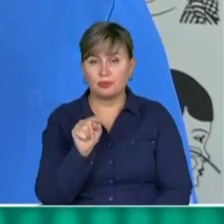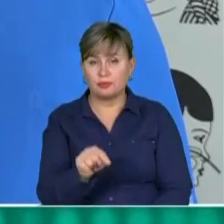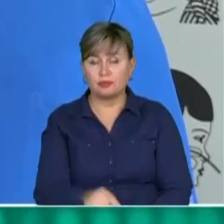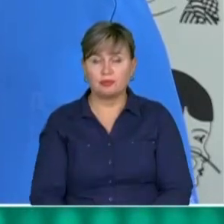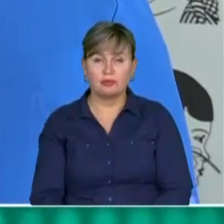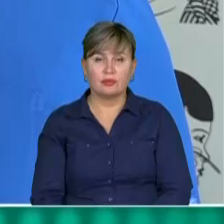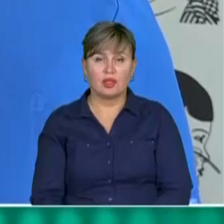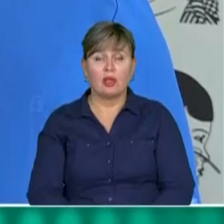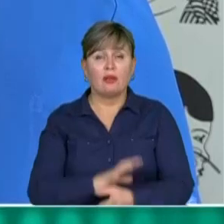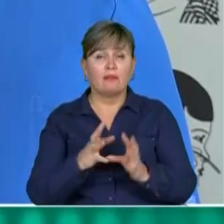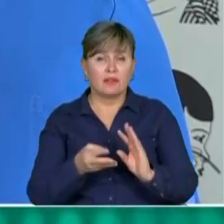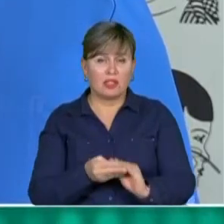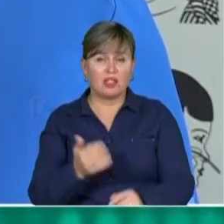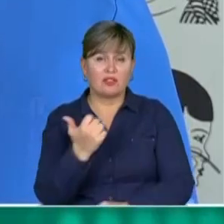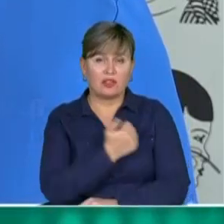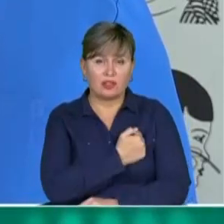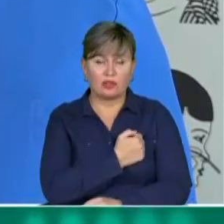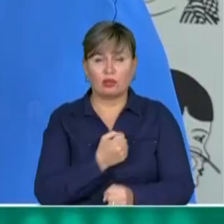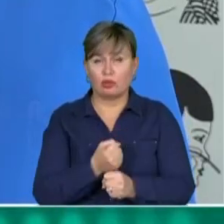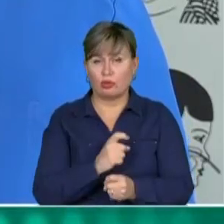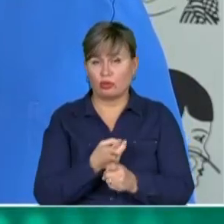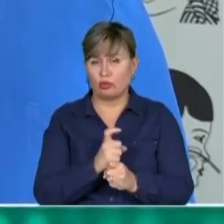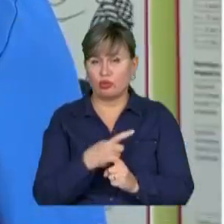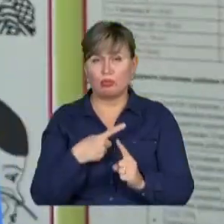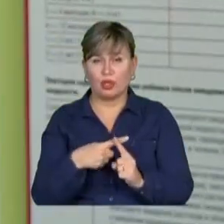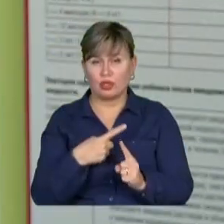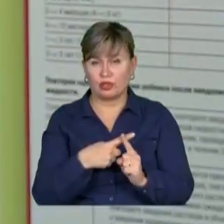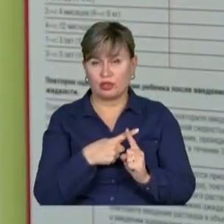В целом вакцинация от ковида очень положительно сказывается на